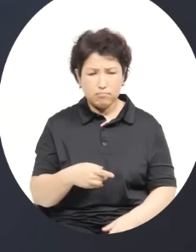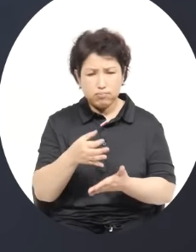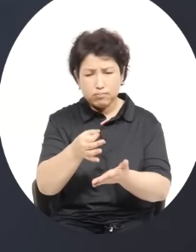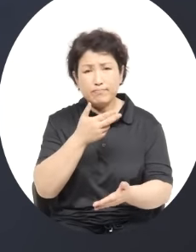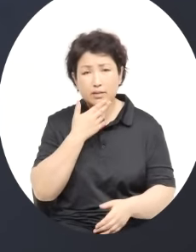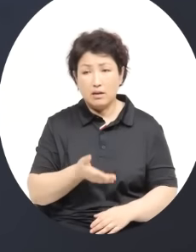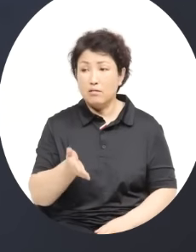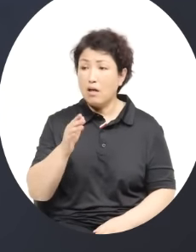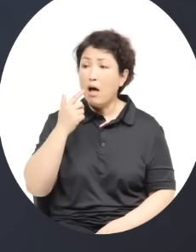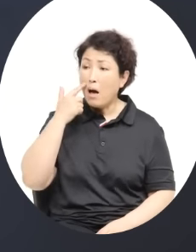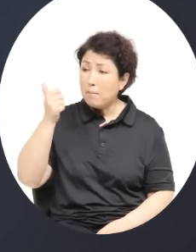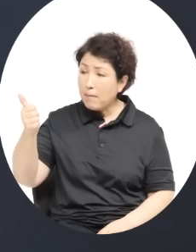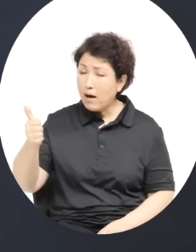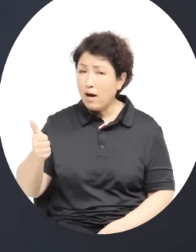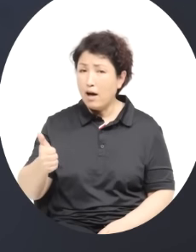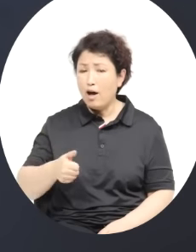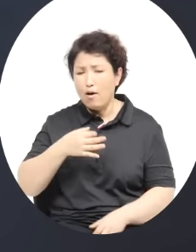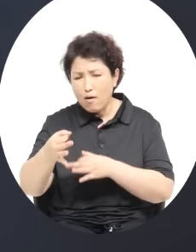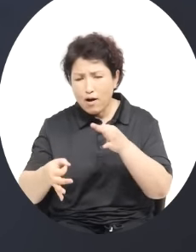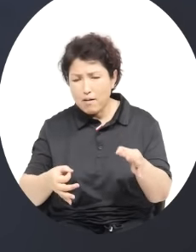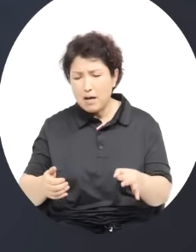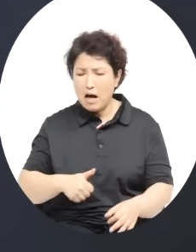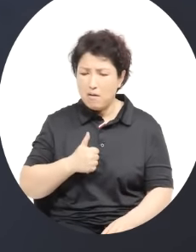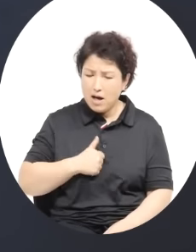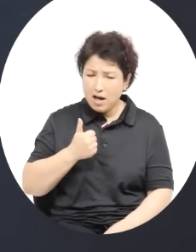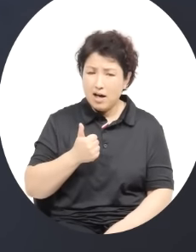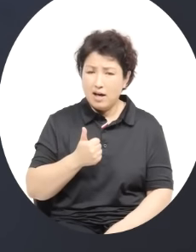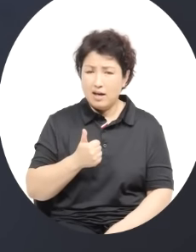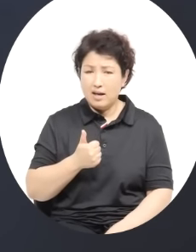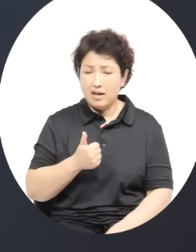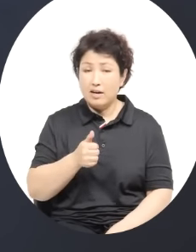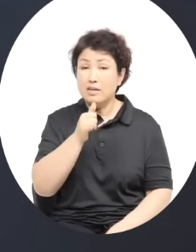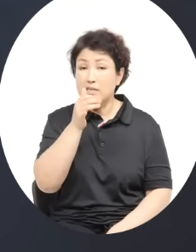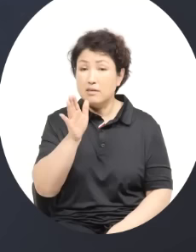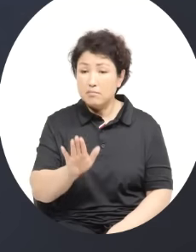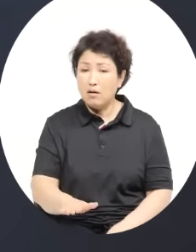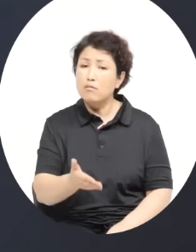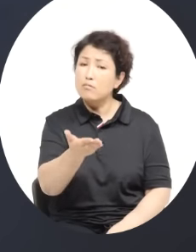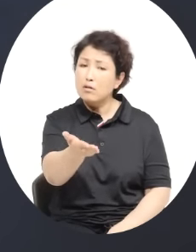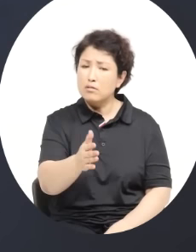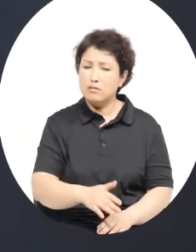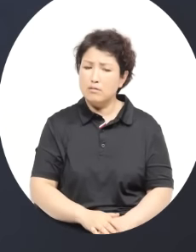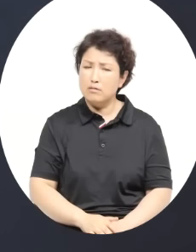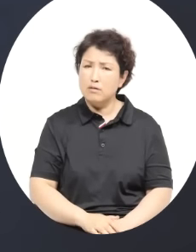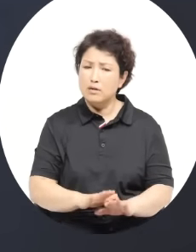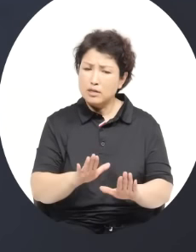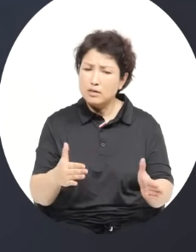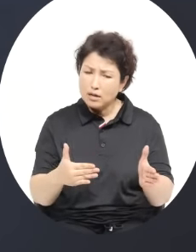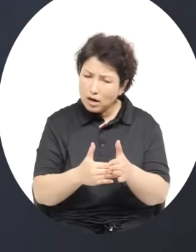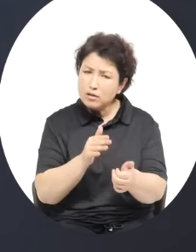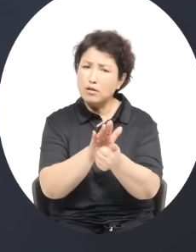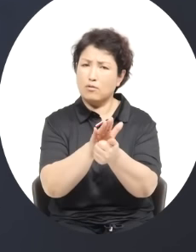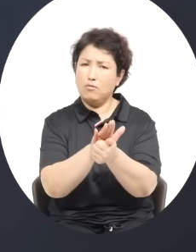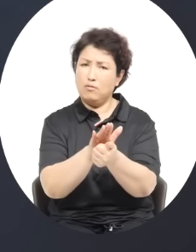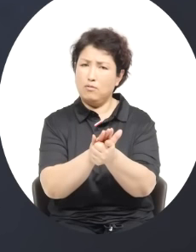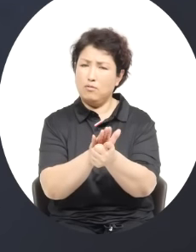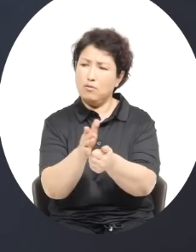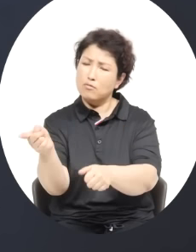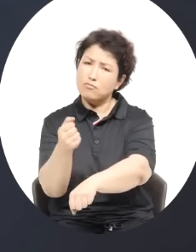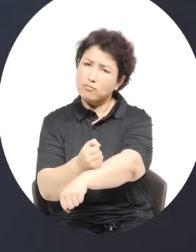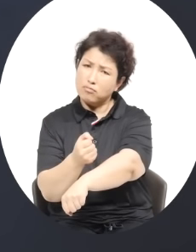네. 아버지는 그래도 고함지대고, 뭐좀 화는 냈지만은, 그래도 자기가 오늘 있기까지